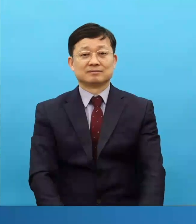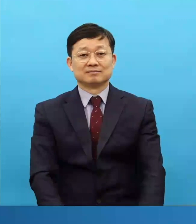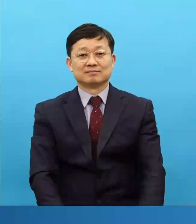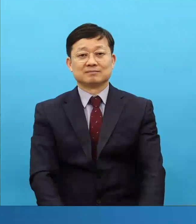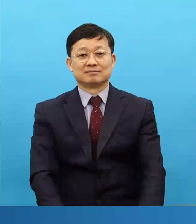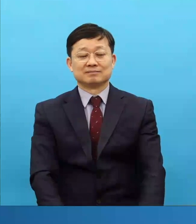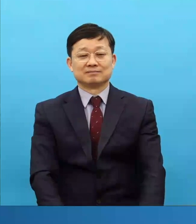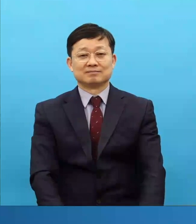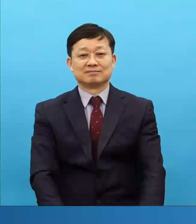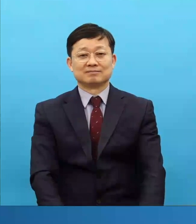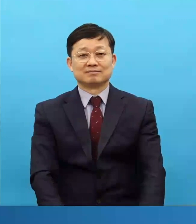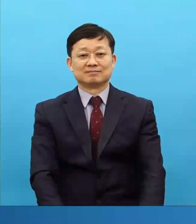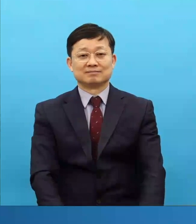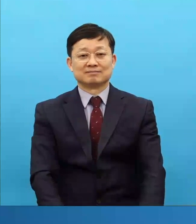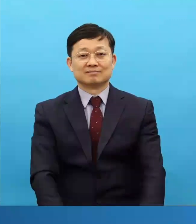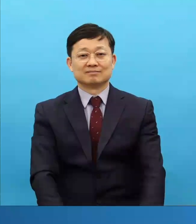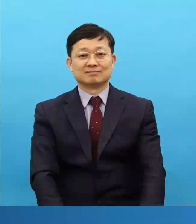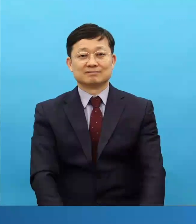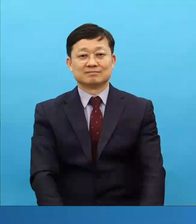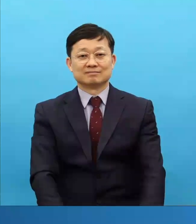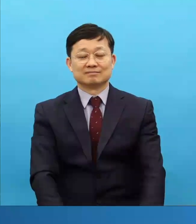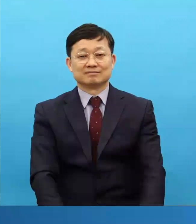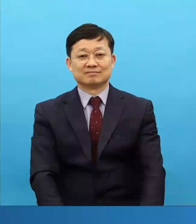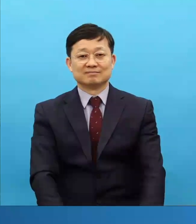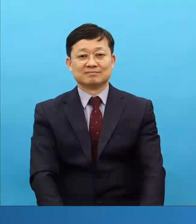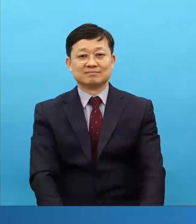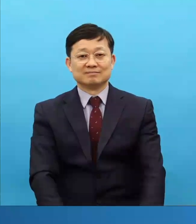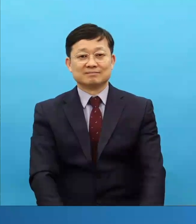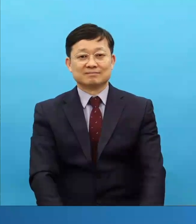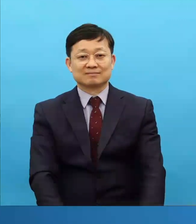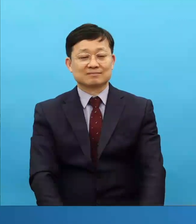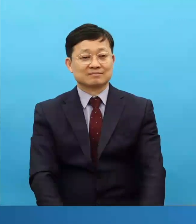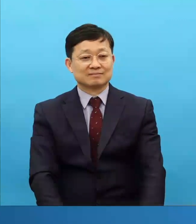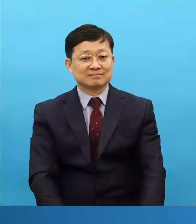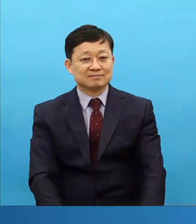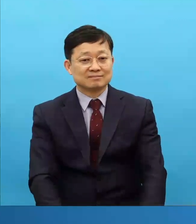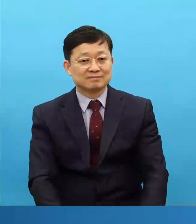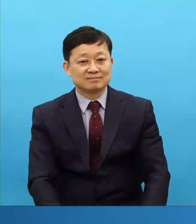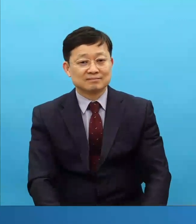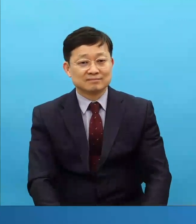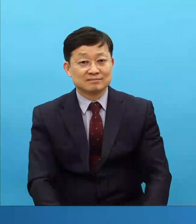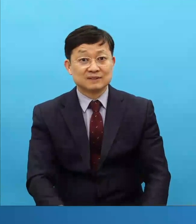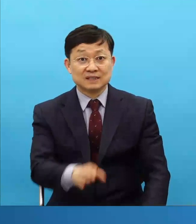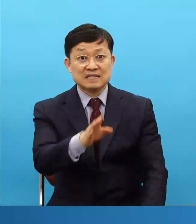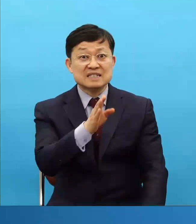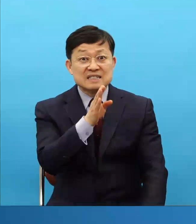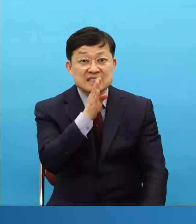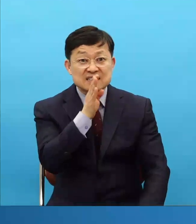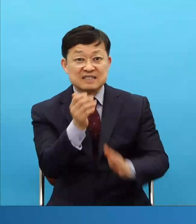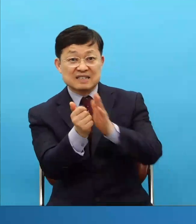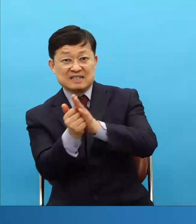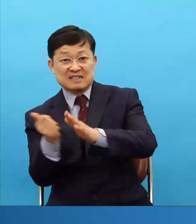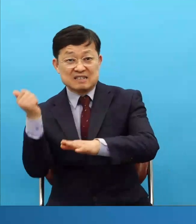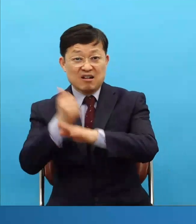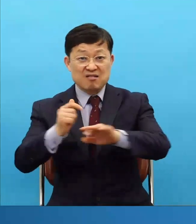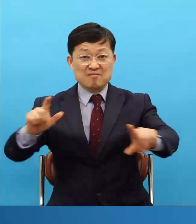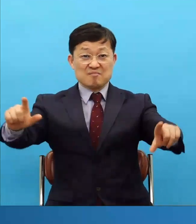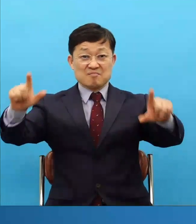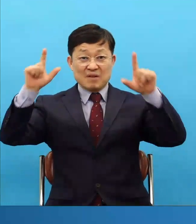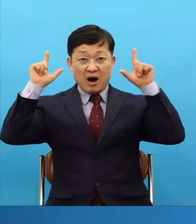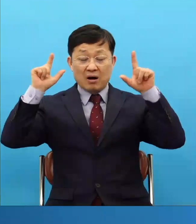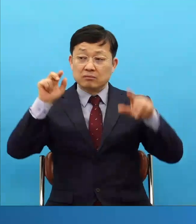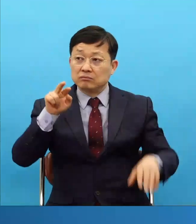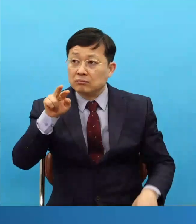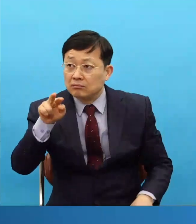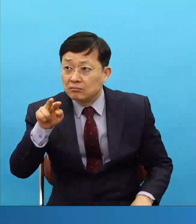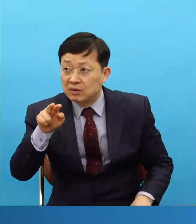come. 그래서 대단히 성공한 사람들 쳐다보면요. 실제로 계획 세운 것도 아니에요. 그래 되더라는 거예요. And so if you look at 그렇죠. the people who had great success,